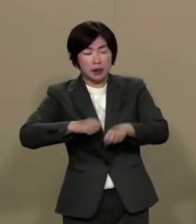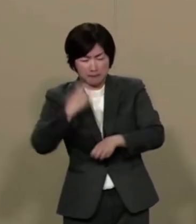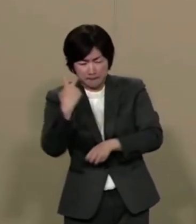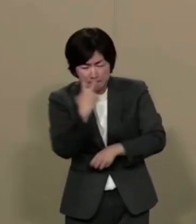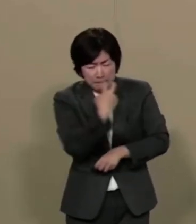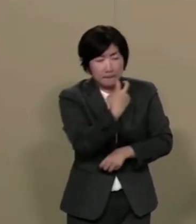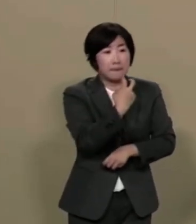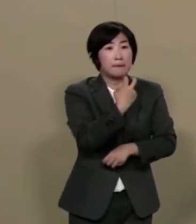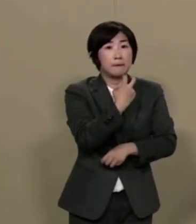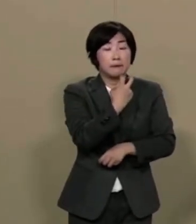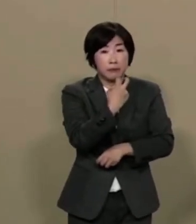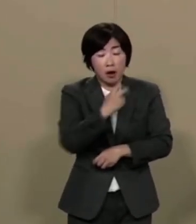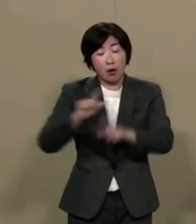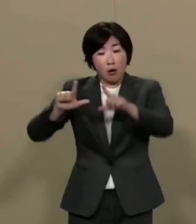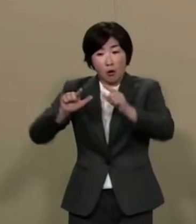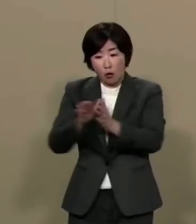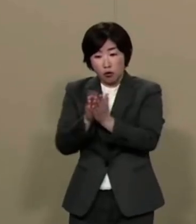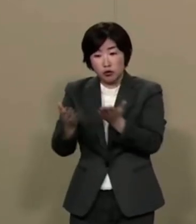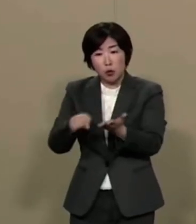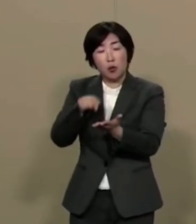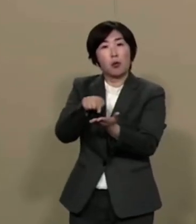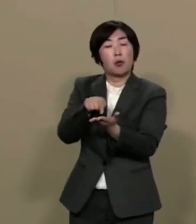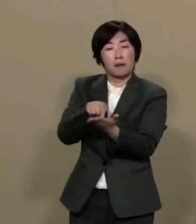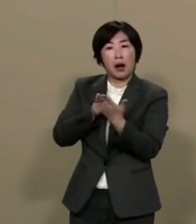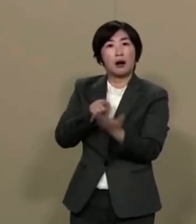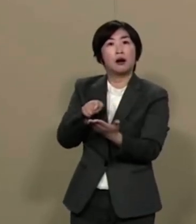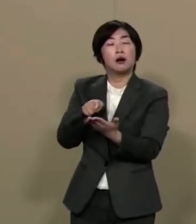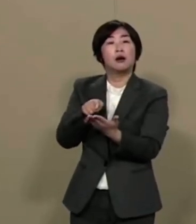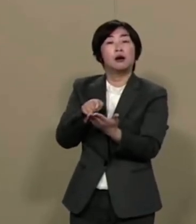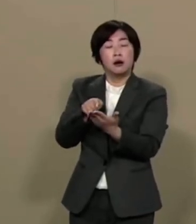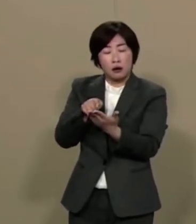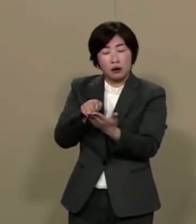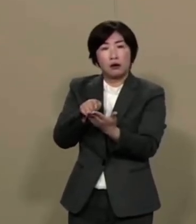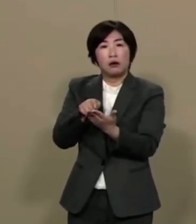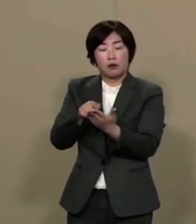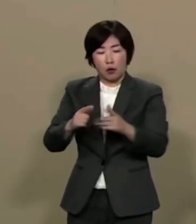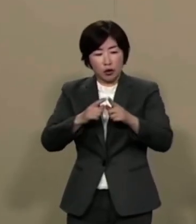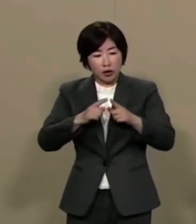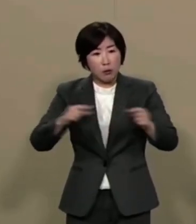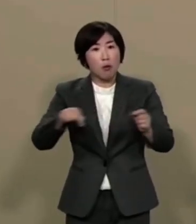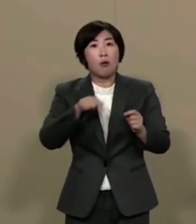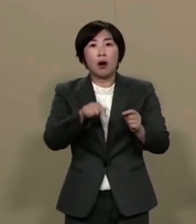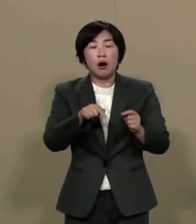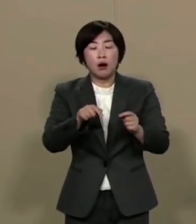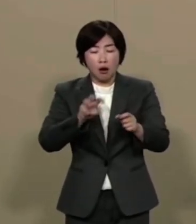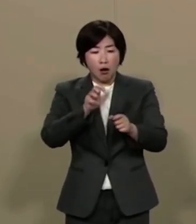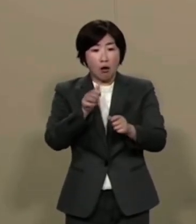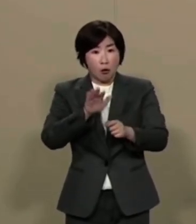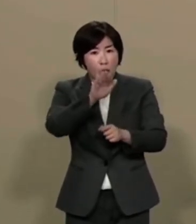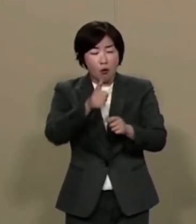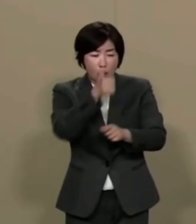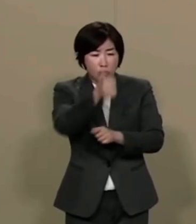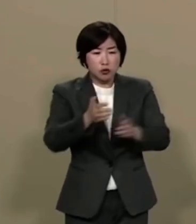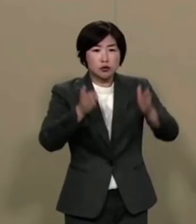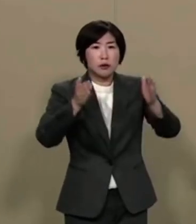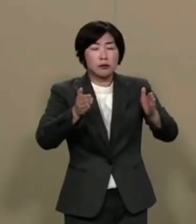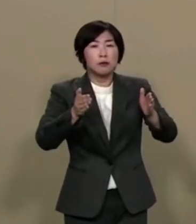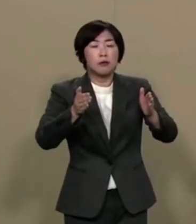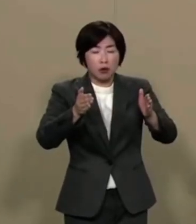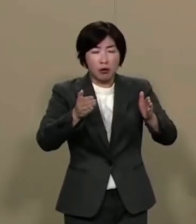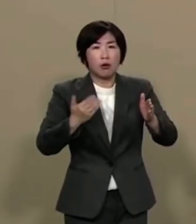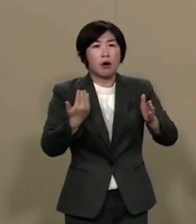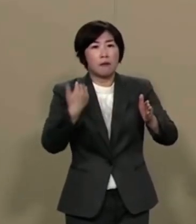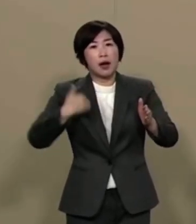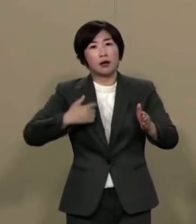尽くしましたそしてその報告書はその月に上がったんですがええこの国は日本は50年経っても昭和5年